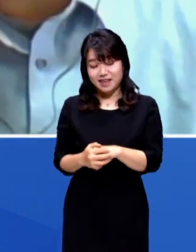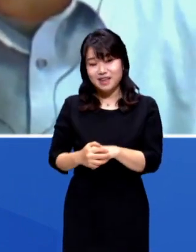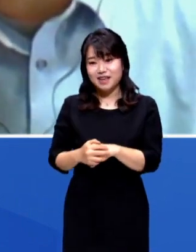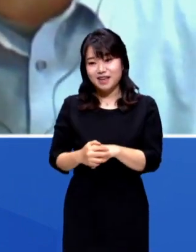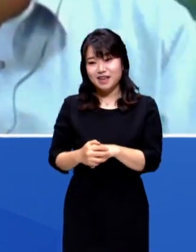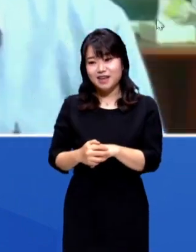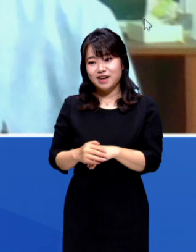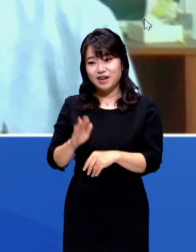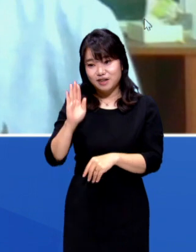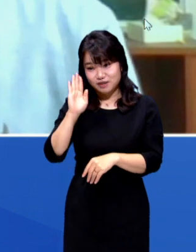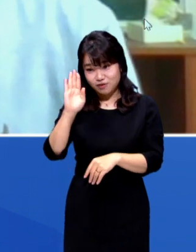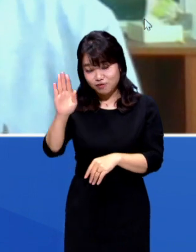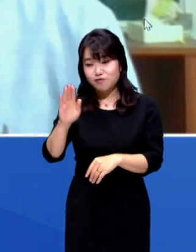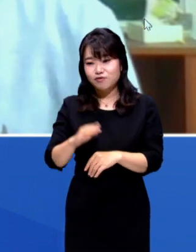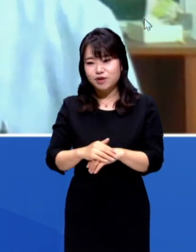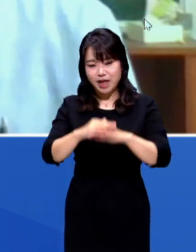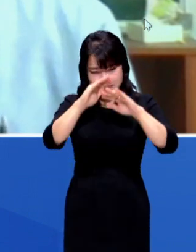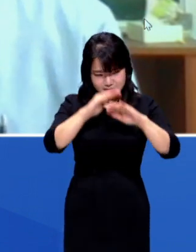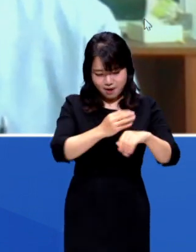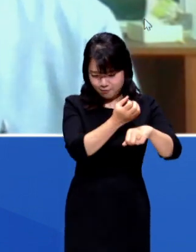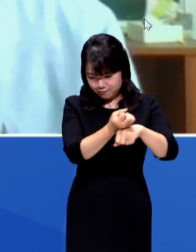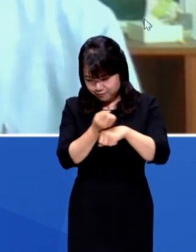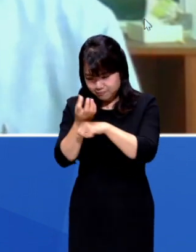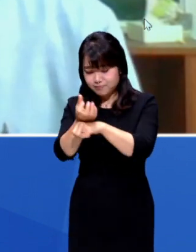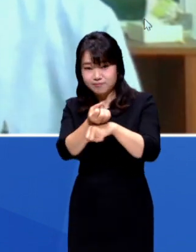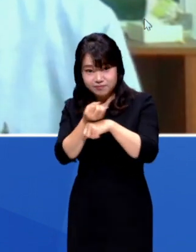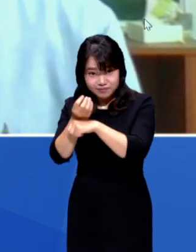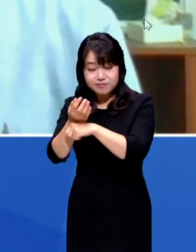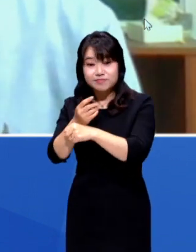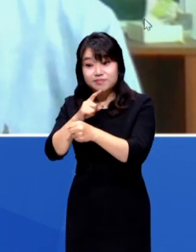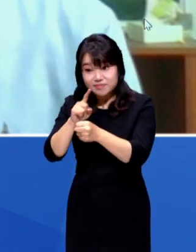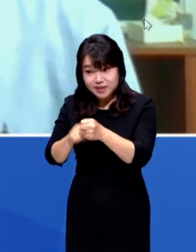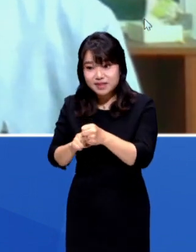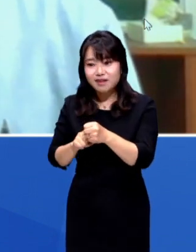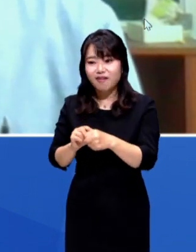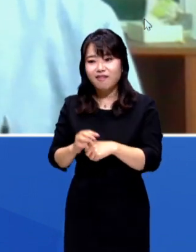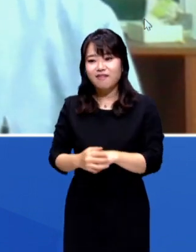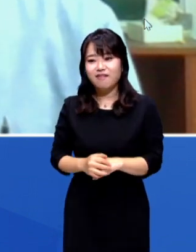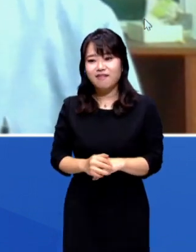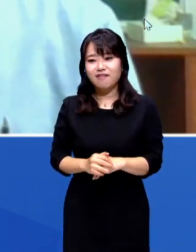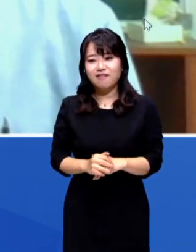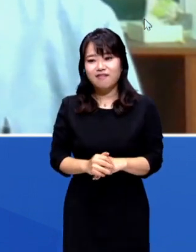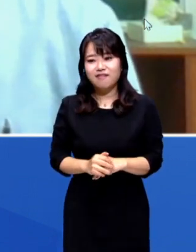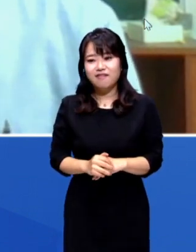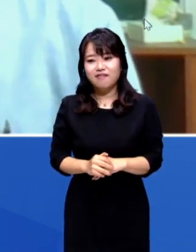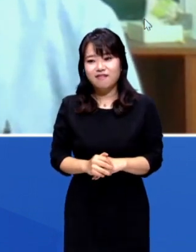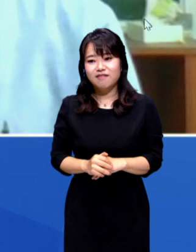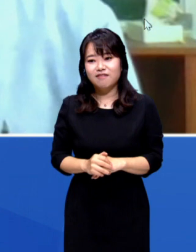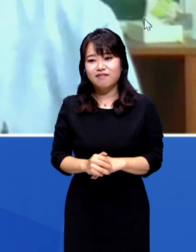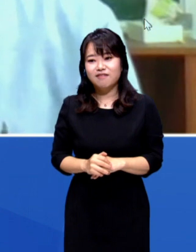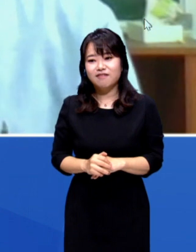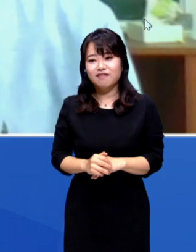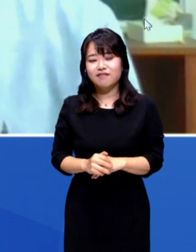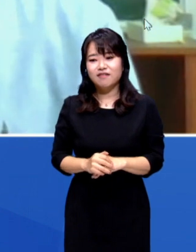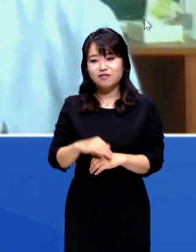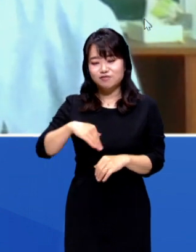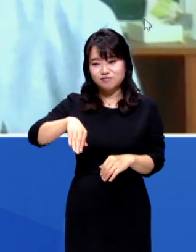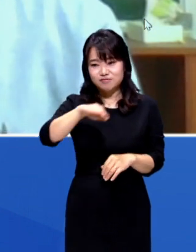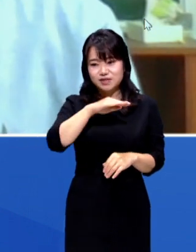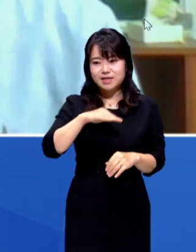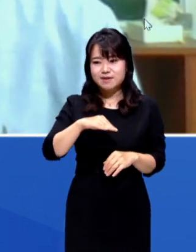우리의 그 요구 사항을 전달할 수 있는 창구를 마련해서 네. 일단은 우리가 그 대항